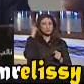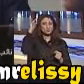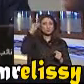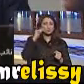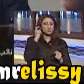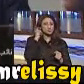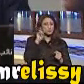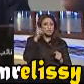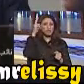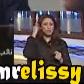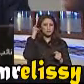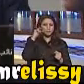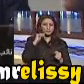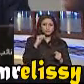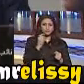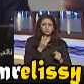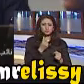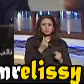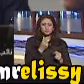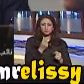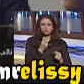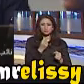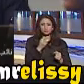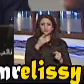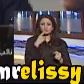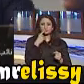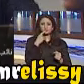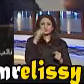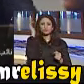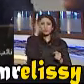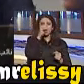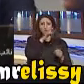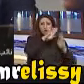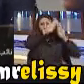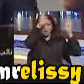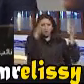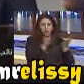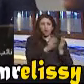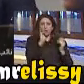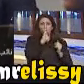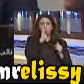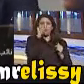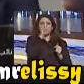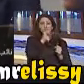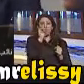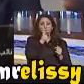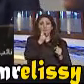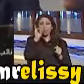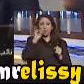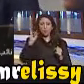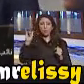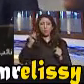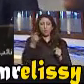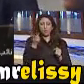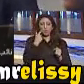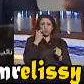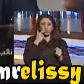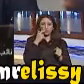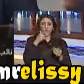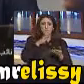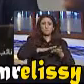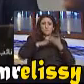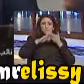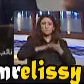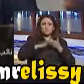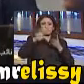اللي هو بعد اذنك. المجمع بيشغل حوالي 1610 غرفه. ايوه. بيشغلوا 28 جهه حكوميه بتقدم